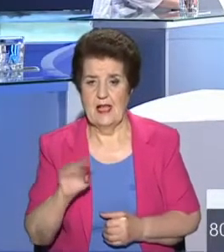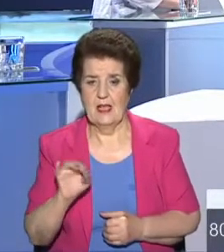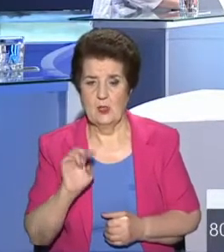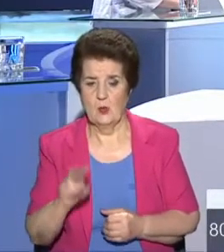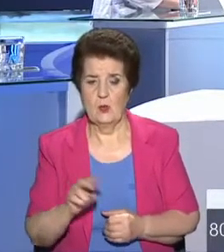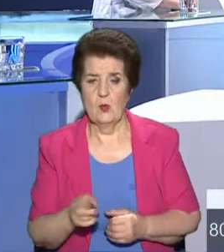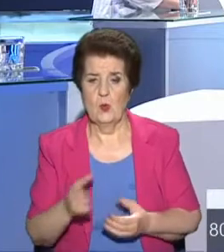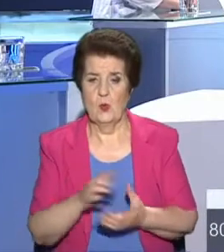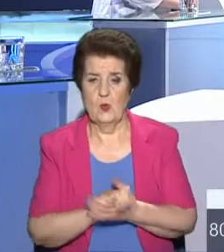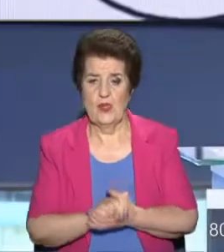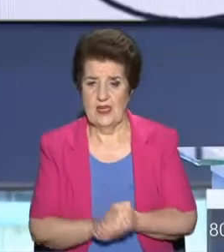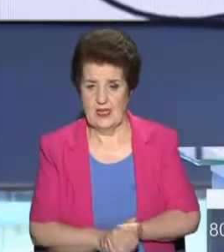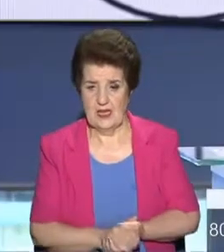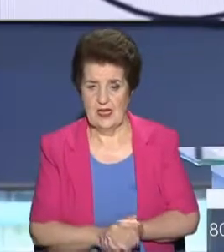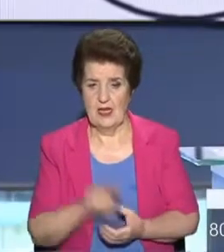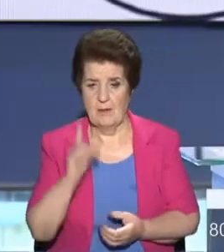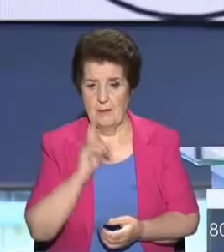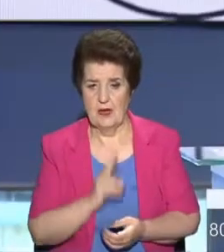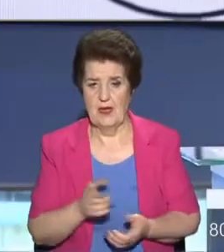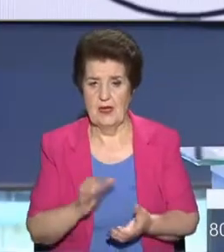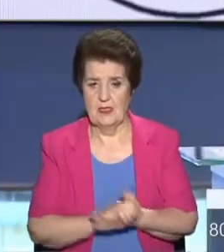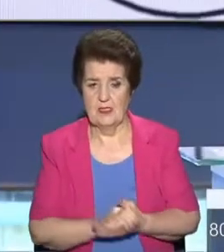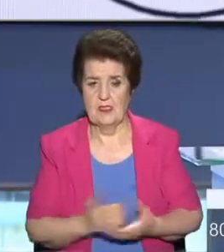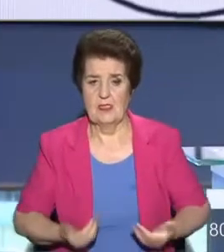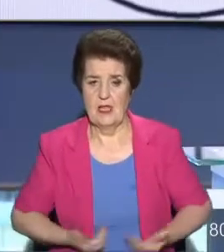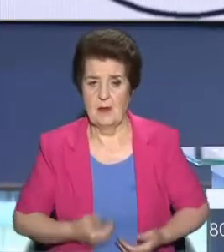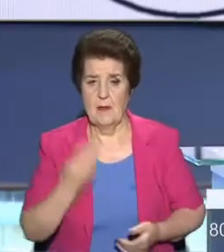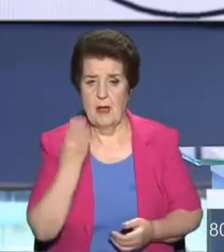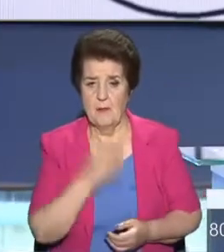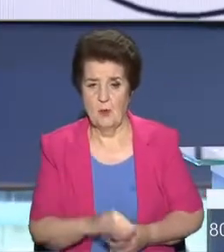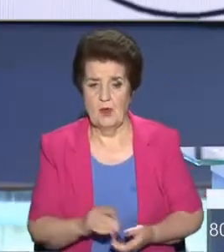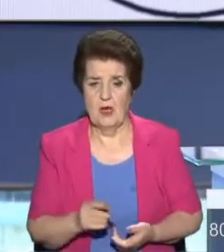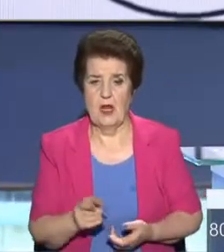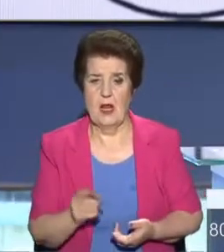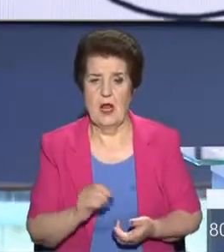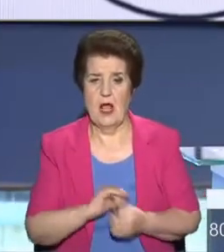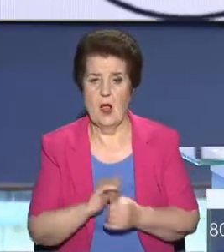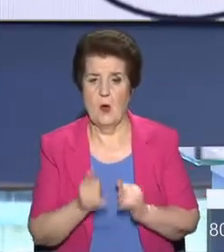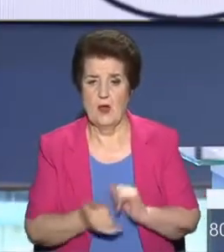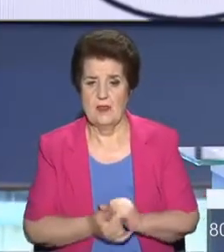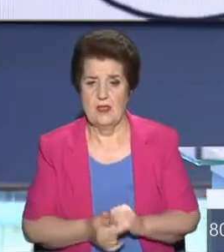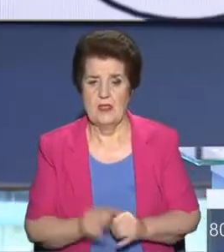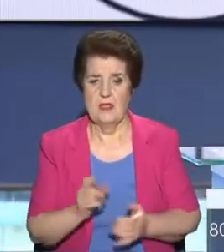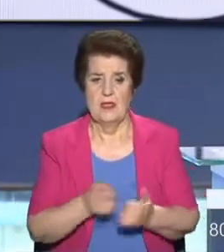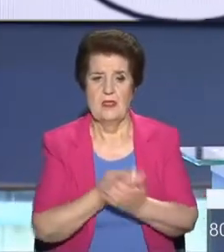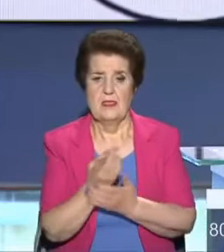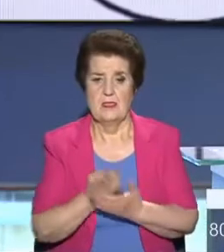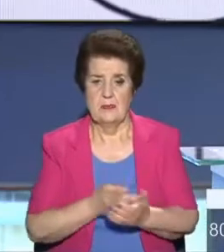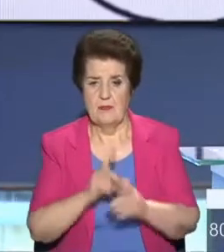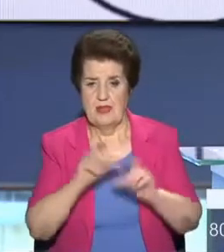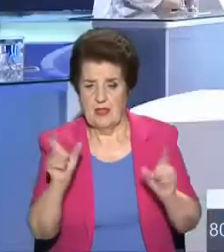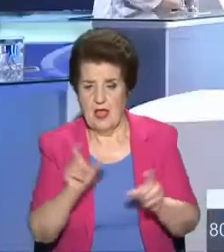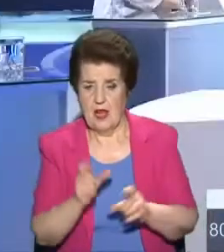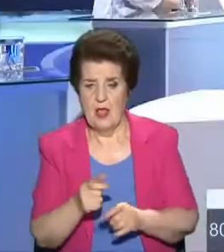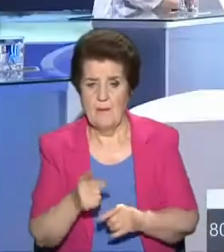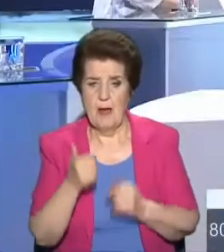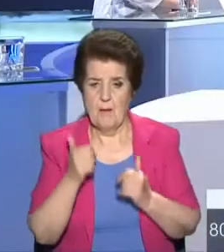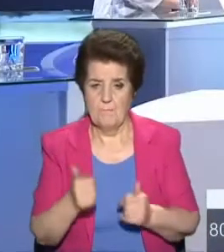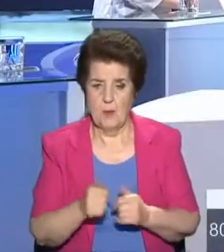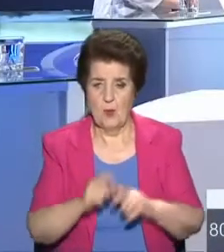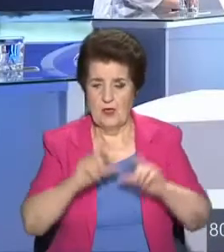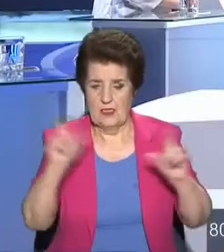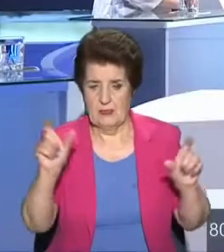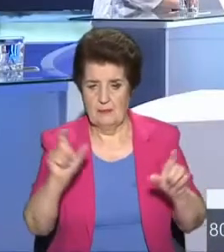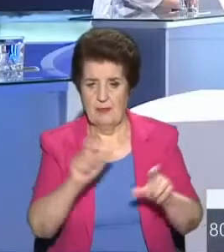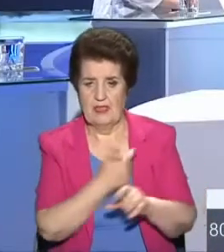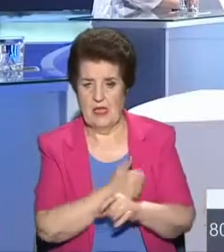loc noi cetățenii de rând sperăm la o viață mai bună la condiții din spitale mai bune la salarii mai bune și așa mai departe de asta și